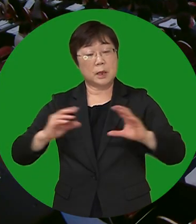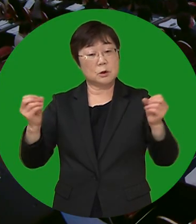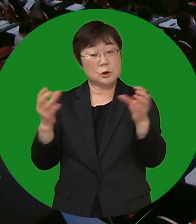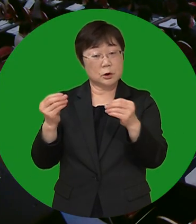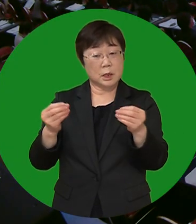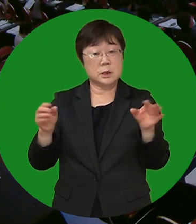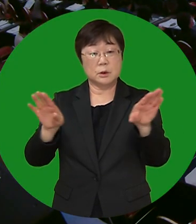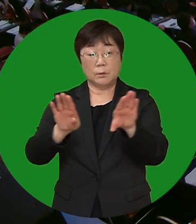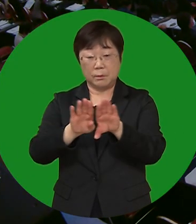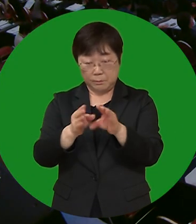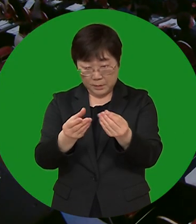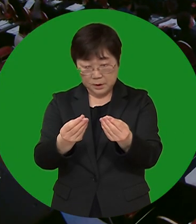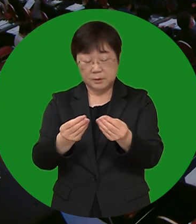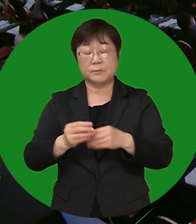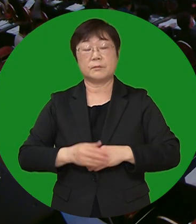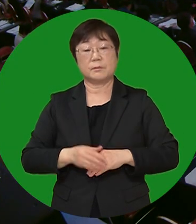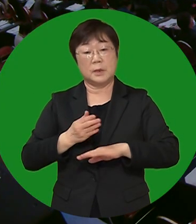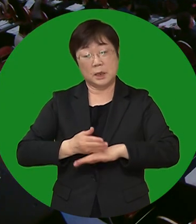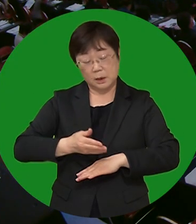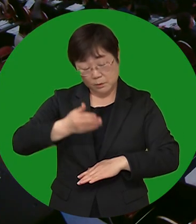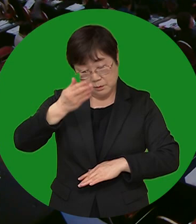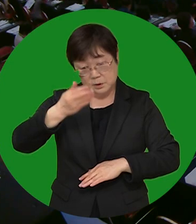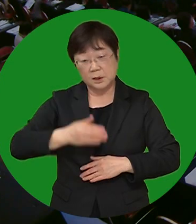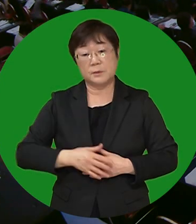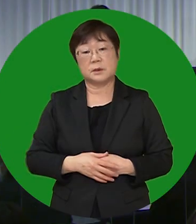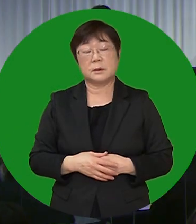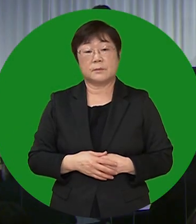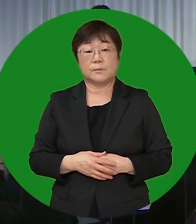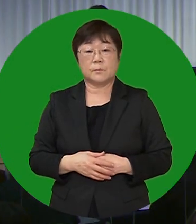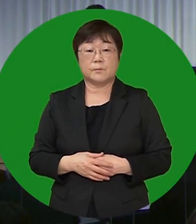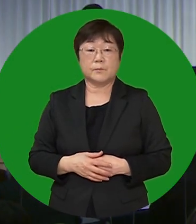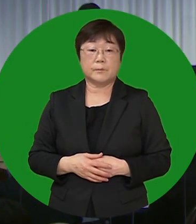ディスカッションはあこれで終了したいと思います1年どうもありがとうございました